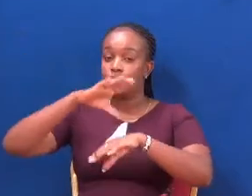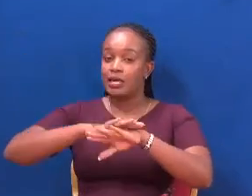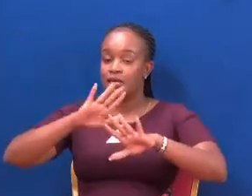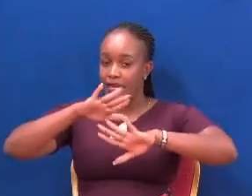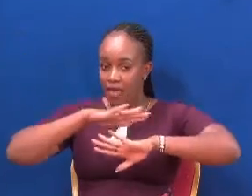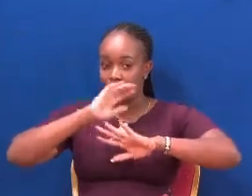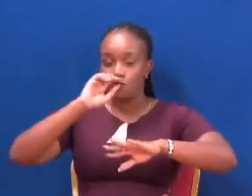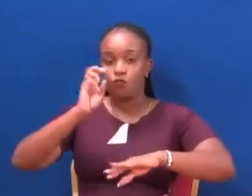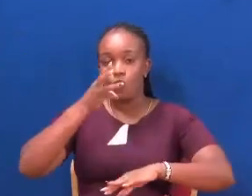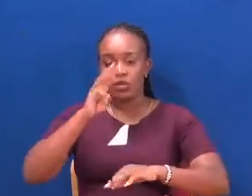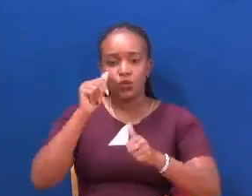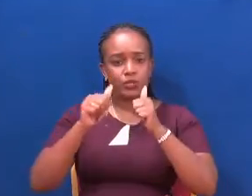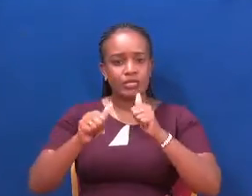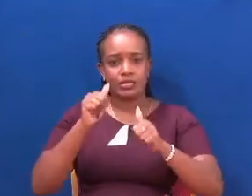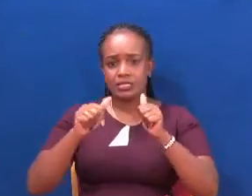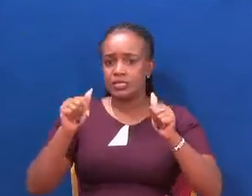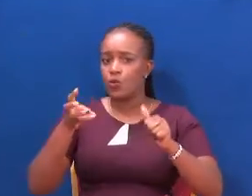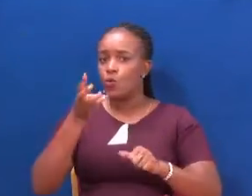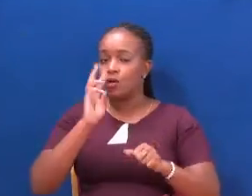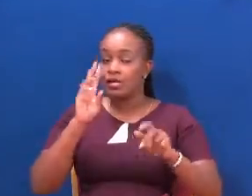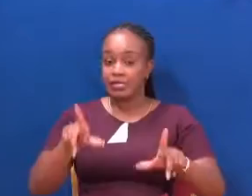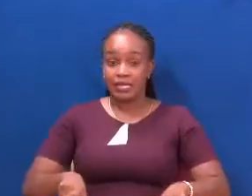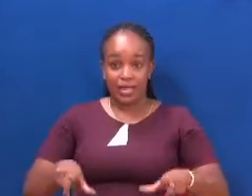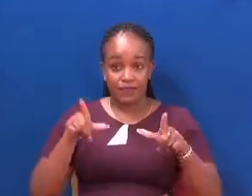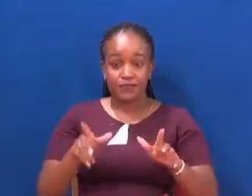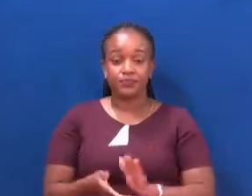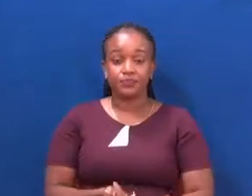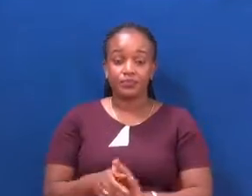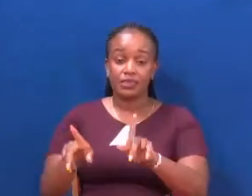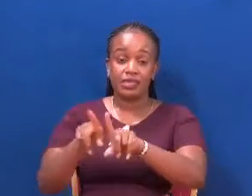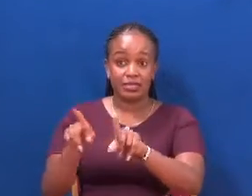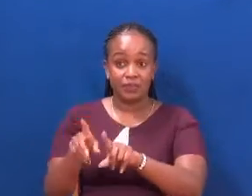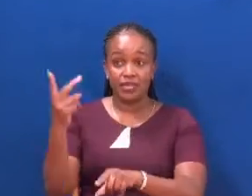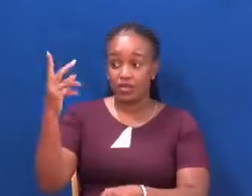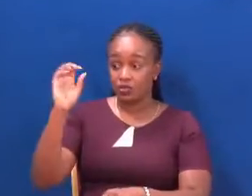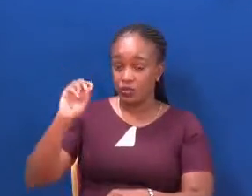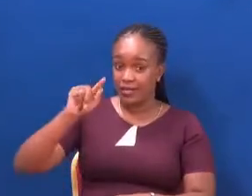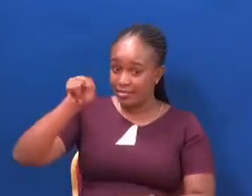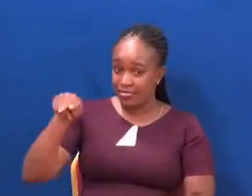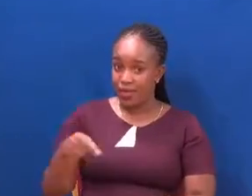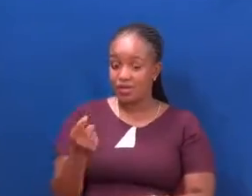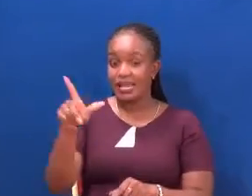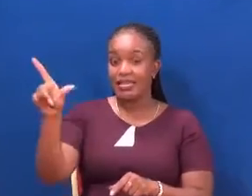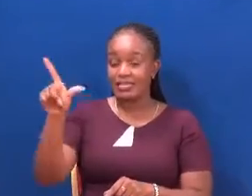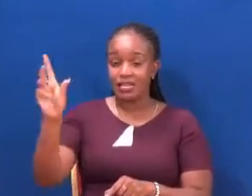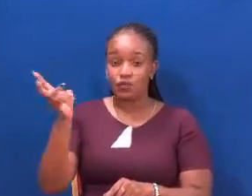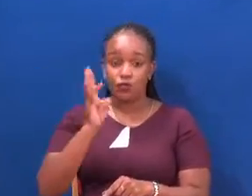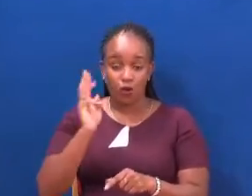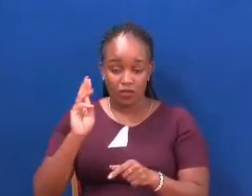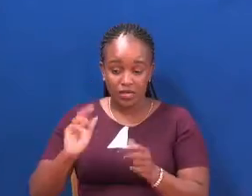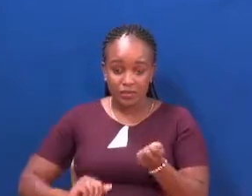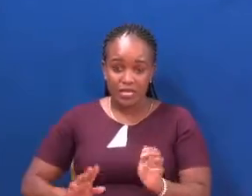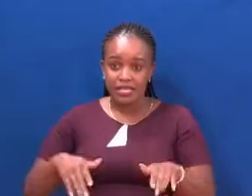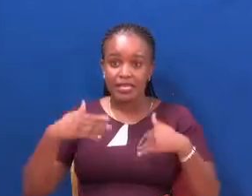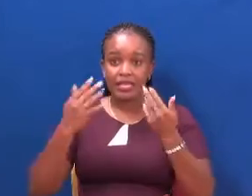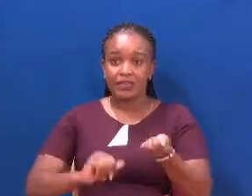maji, na maji ni uhai. Despite the 20,000 liters of water supplied by a donor, still some residents walked back